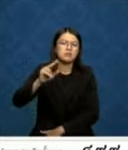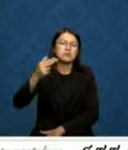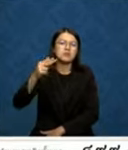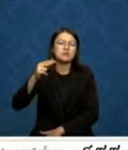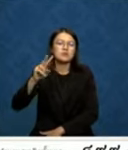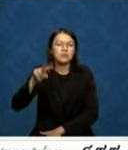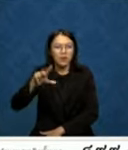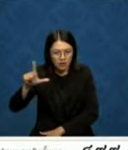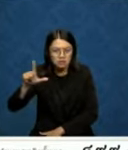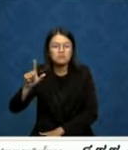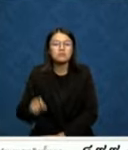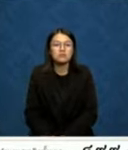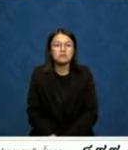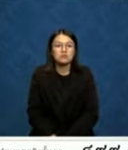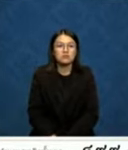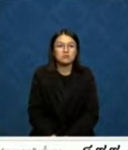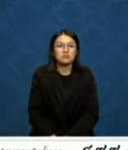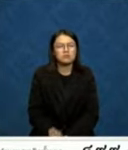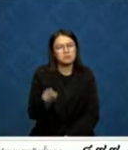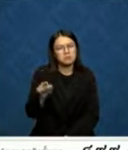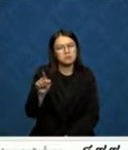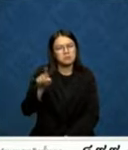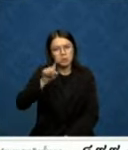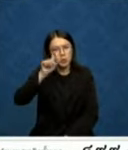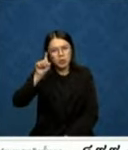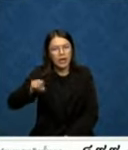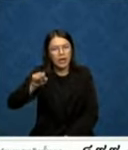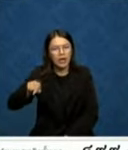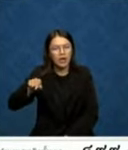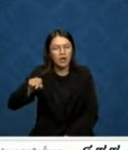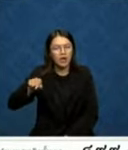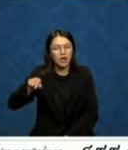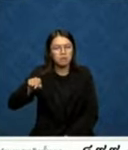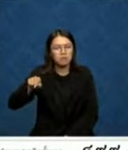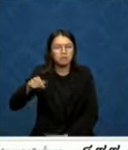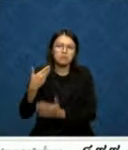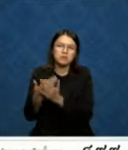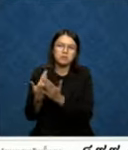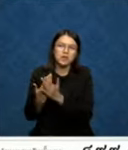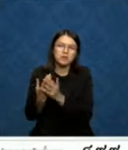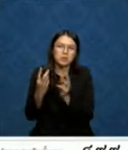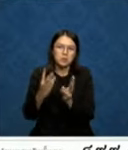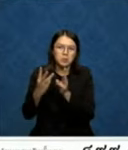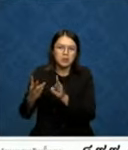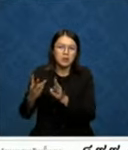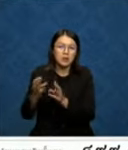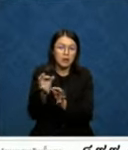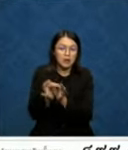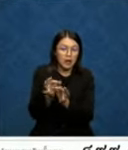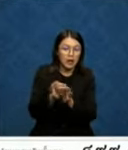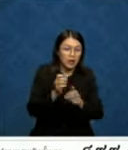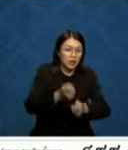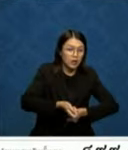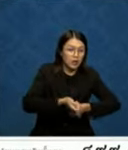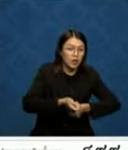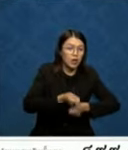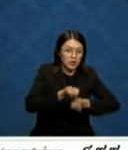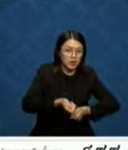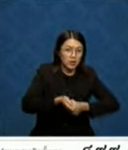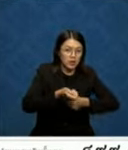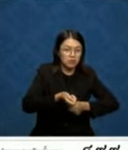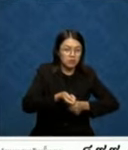132,000 ล้านบาทตรงนี้มีความเป็นไปได้ว่าอาจจะใช้วิธีให้ธนาคารเพื่อการเกษตรและสหกรณ์การเกษ